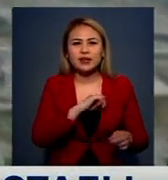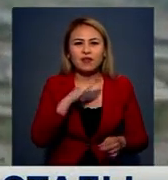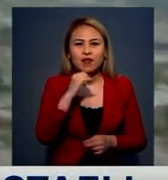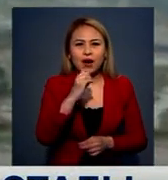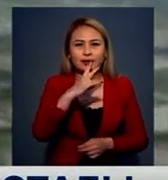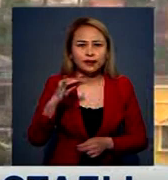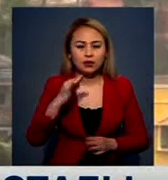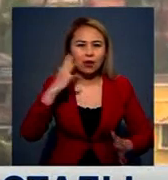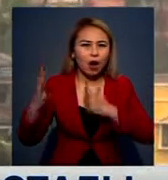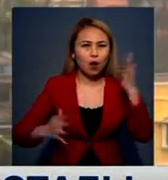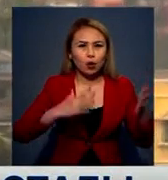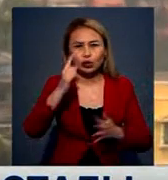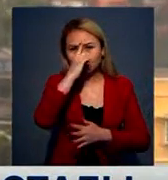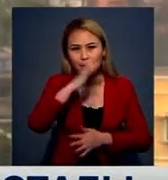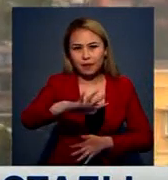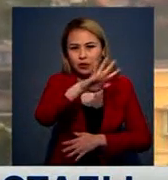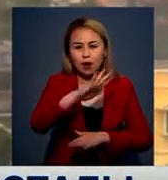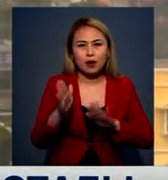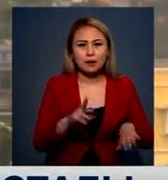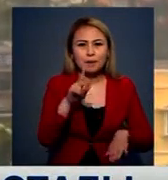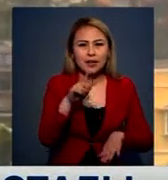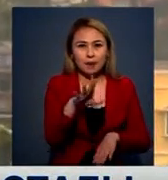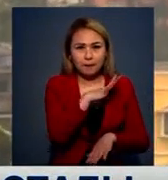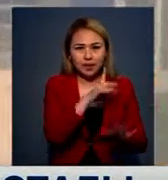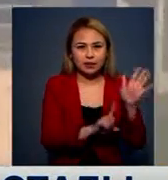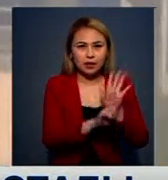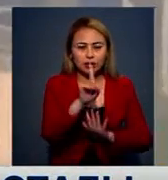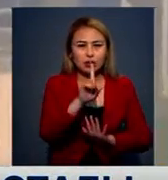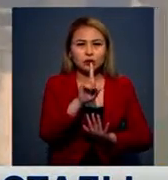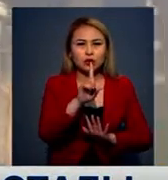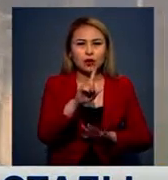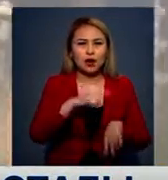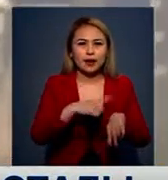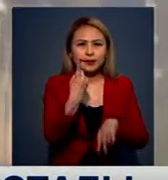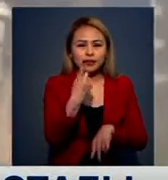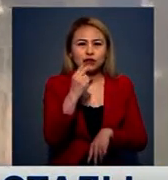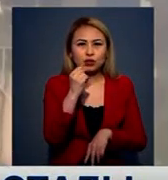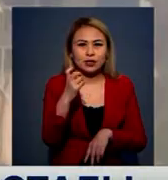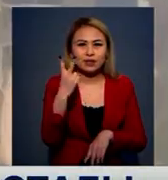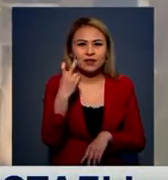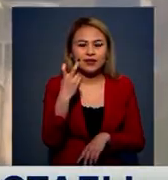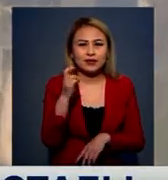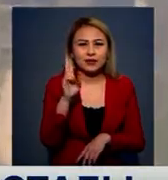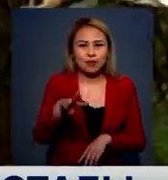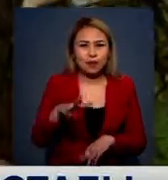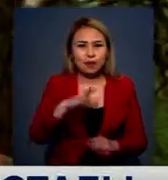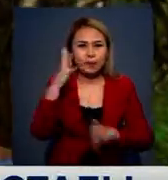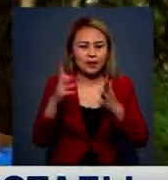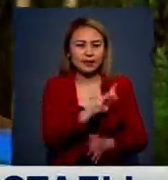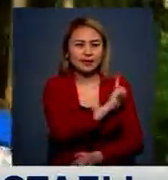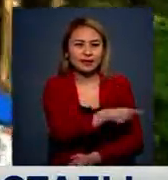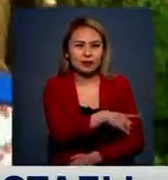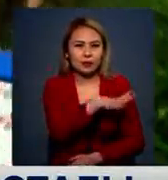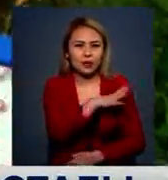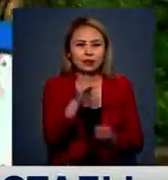кетейік, Фани дауылы Үндістан аумағына өткен жұма күні жеткен еді. Алапат дауылдың екпіні сағатына 200 шақырым дейін жетті. Бұл аймақта